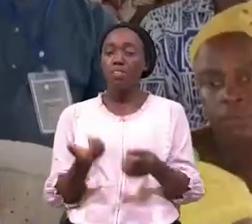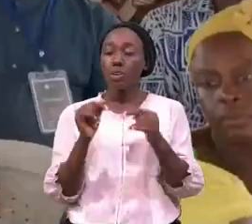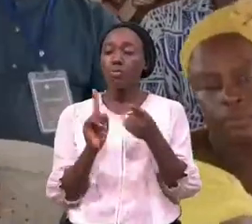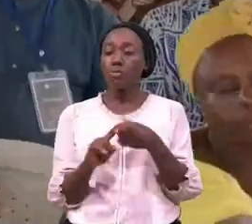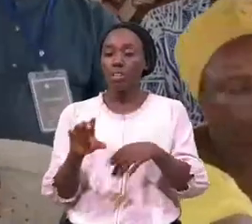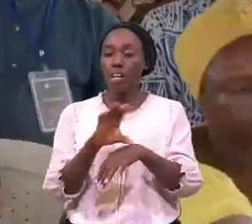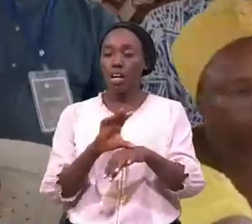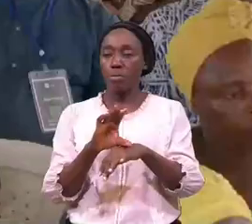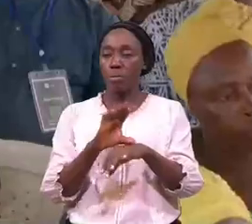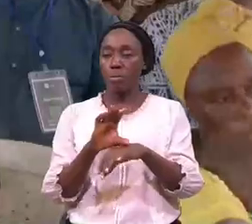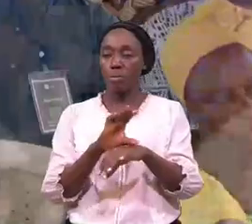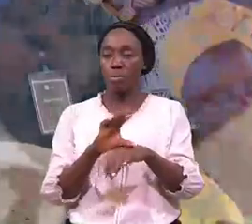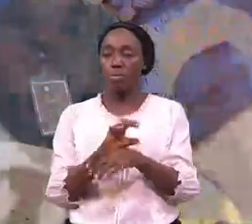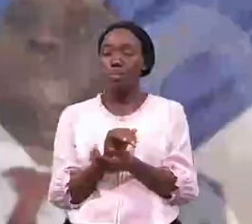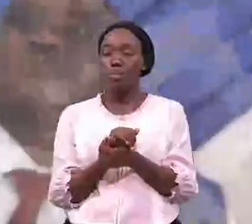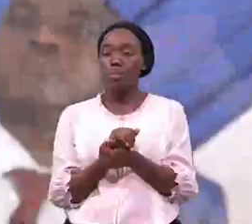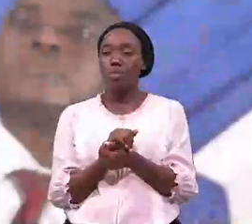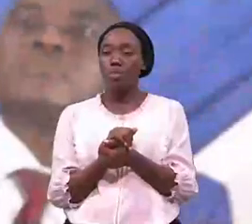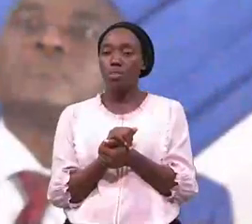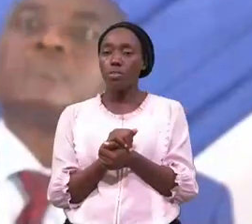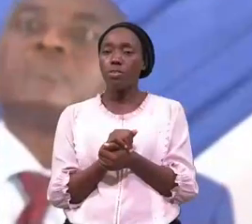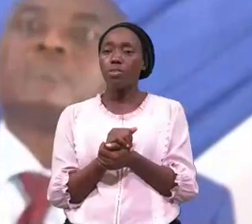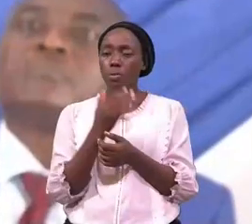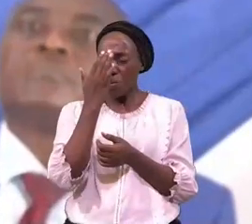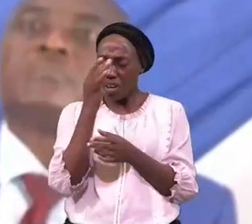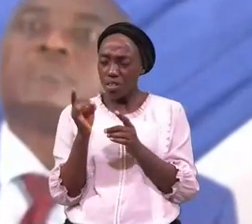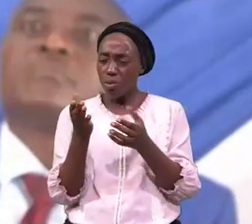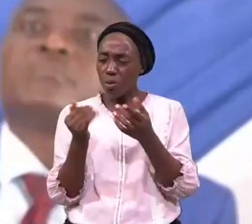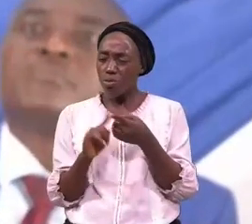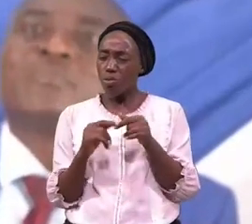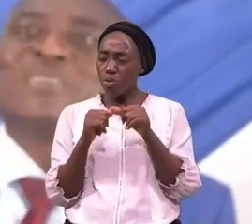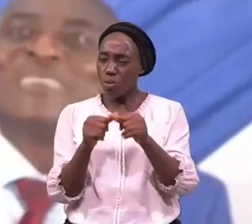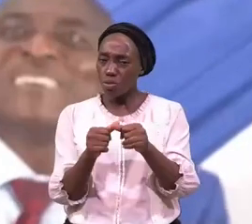Je viens au Cameroun il y a un moment et je vais continuer à venir.